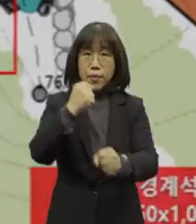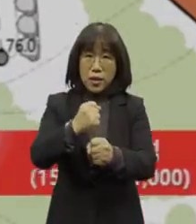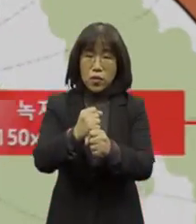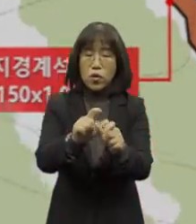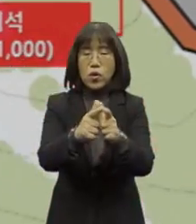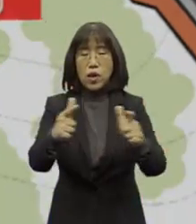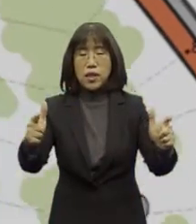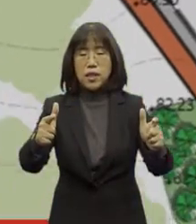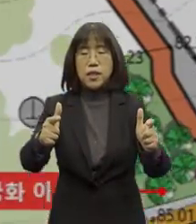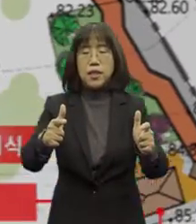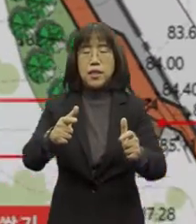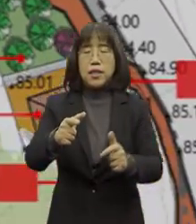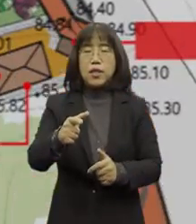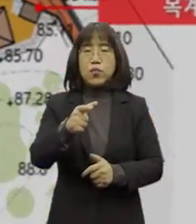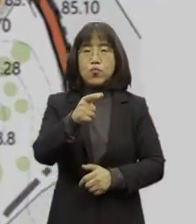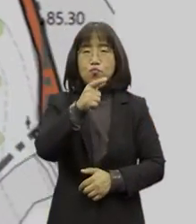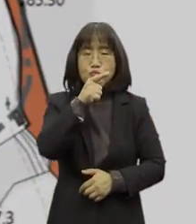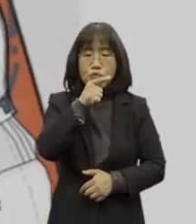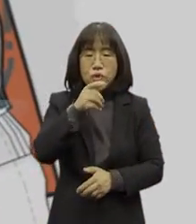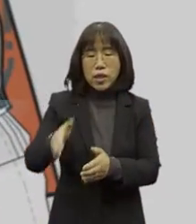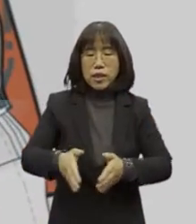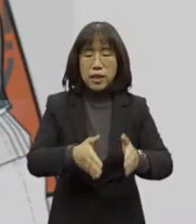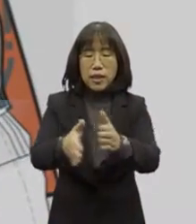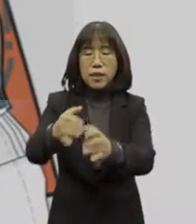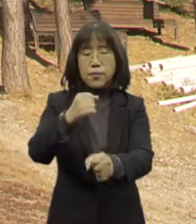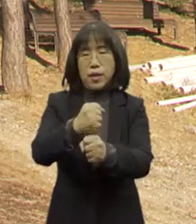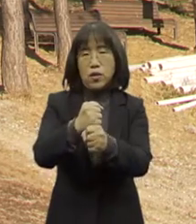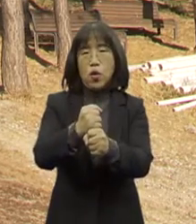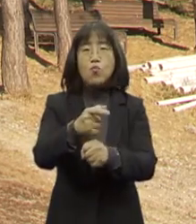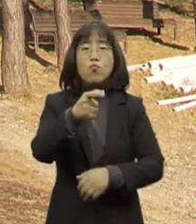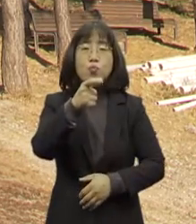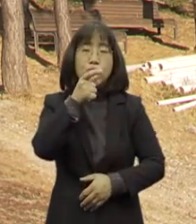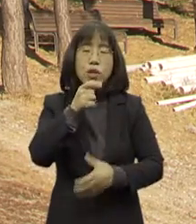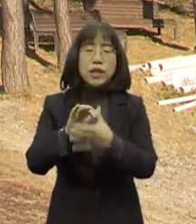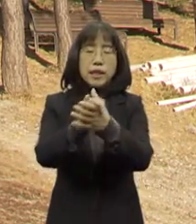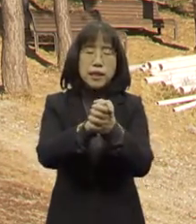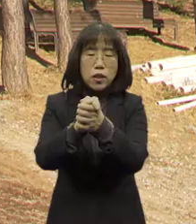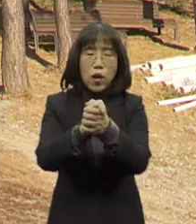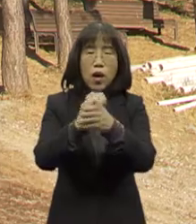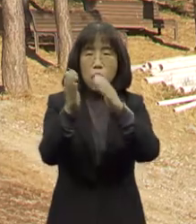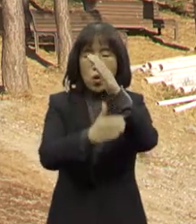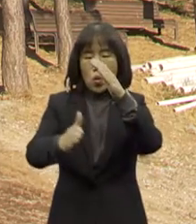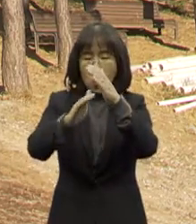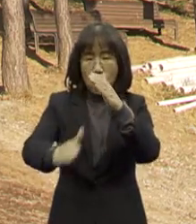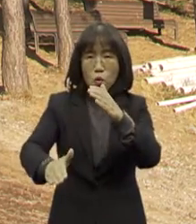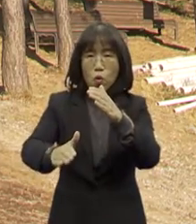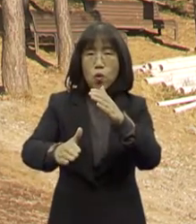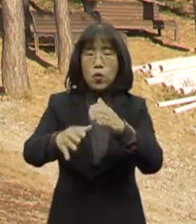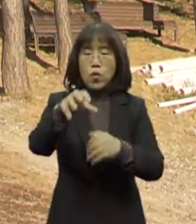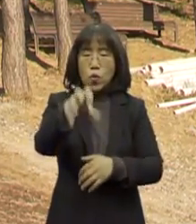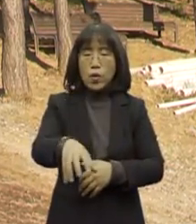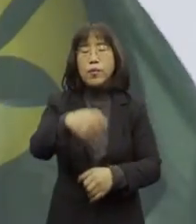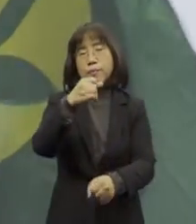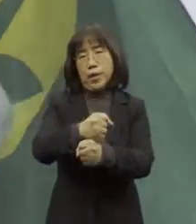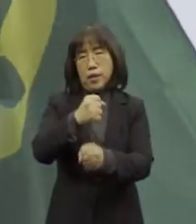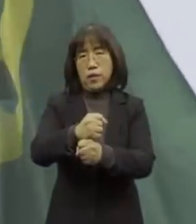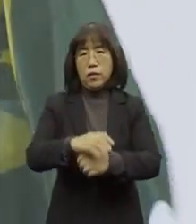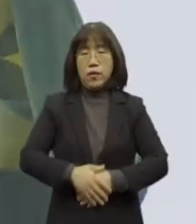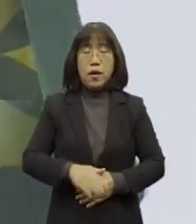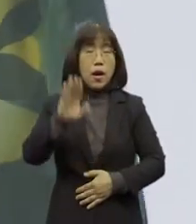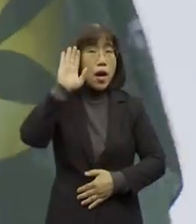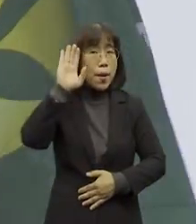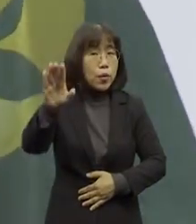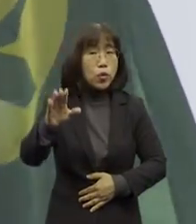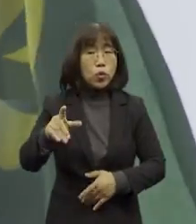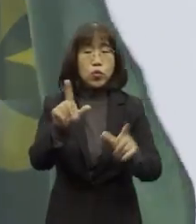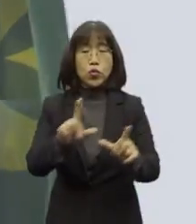인공폭포, 생태수로 등을 만들어 물순화 친수공원으로 조성하는 사업입니다. 강서구는 앞으로도 주민